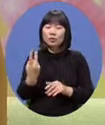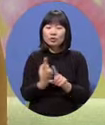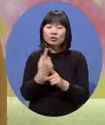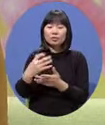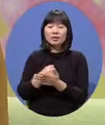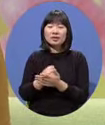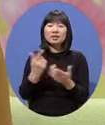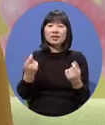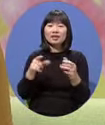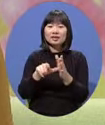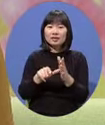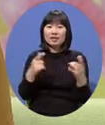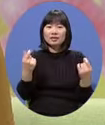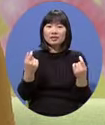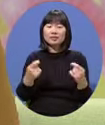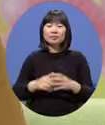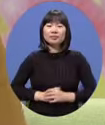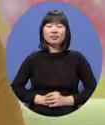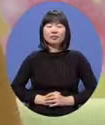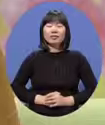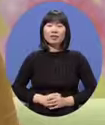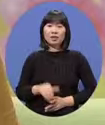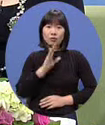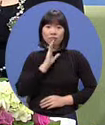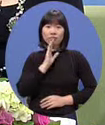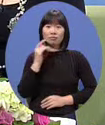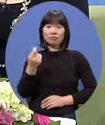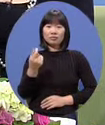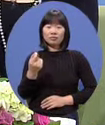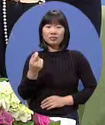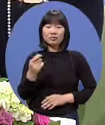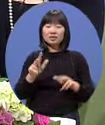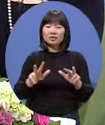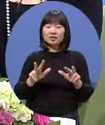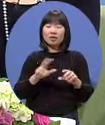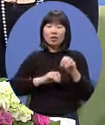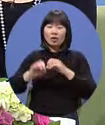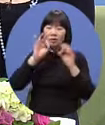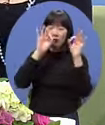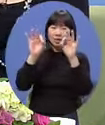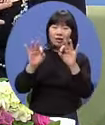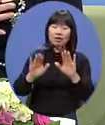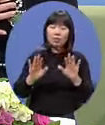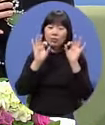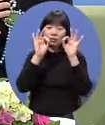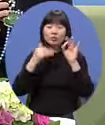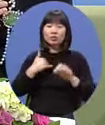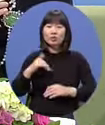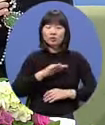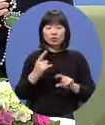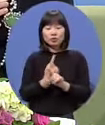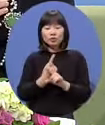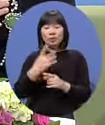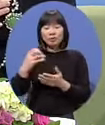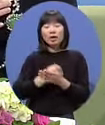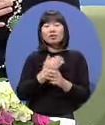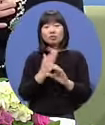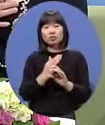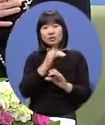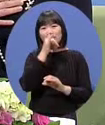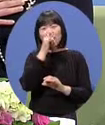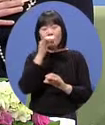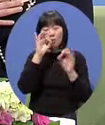치유를 받는 그런 시간이 아닌가 싶습니다. 아니, 뭐, 정말 그렇죠. 예. 네, 근데 지금 오히려 보면서 보는 우리도 치유를 받는 것 같잖아요. 맞아요.